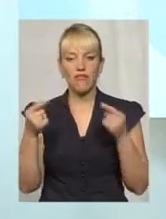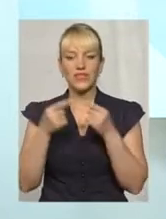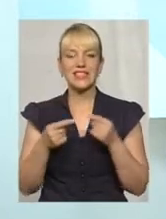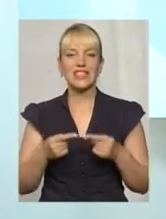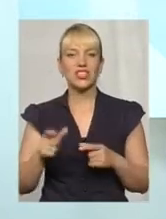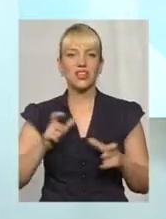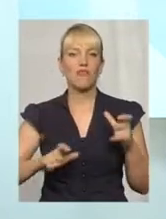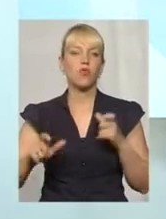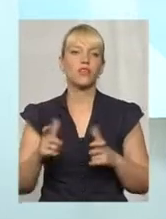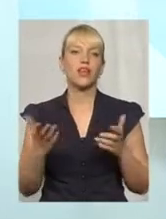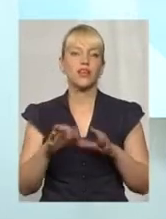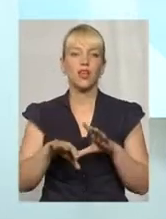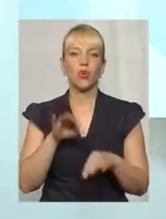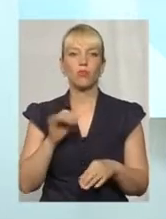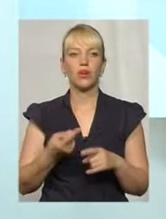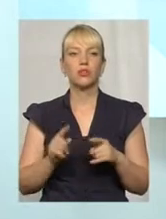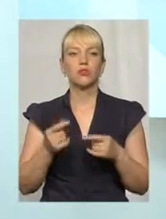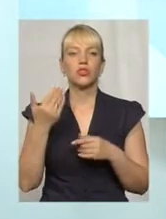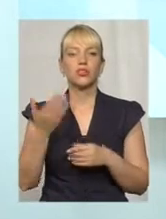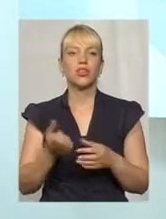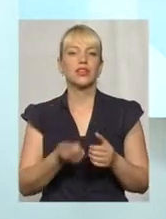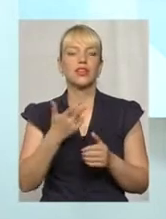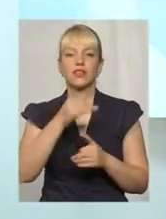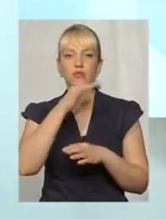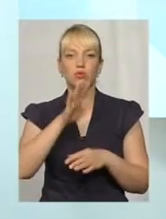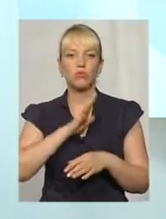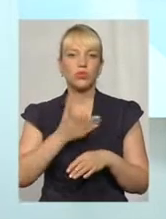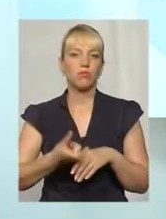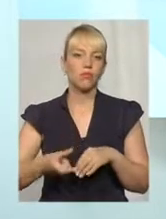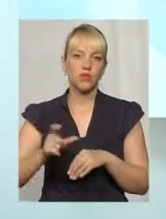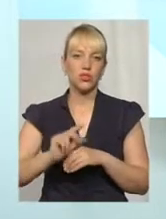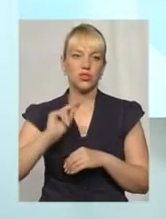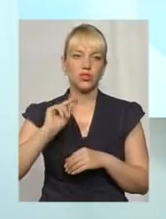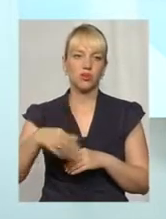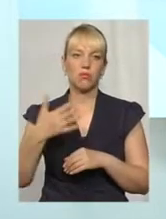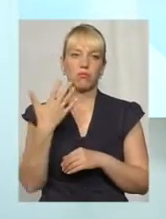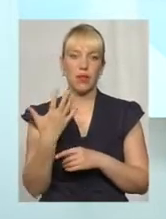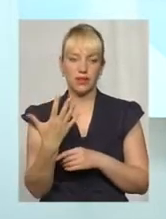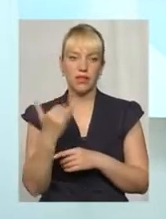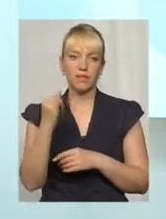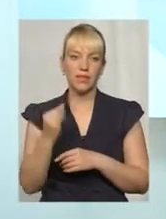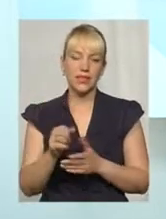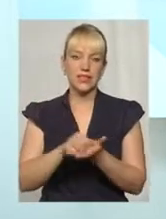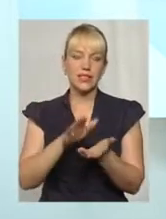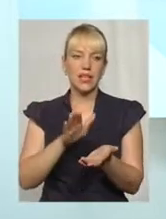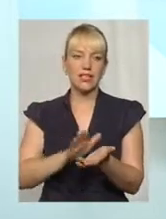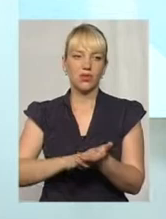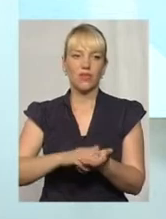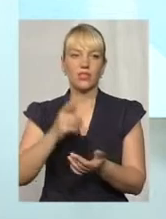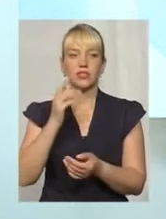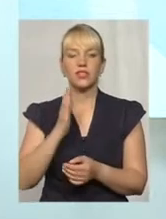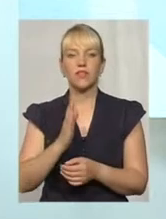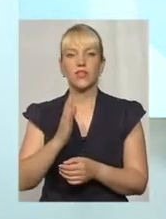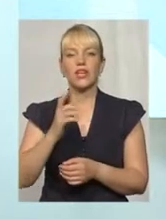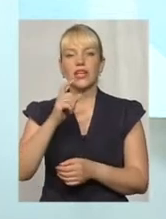вона собі обрала, тому що їх кількість не повинна перевищувати 5. І зареєструватися в одному із